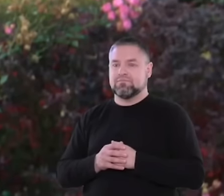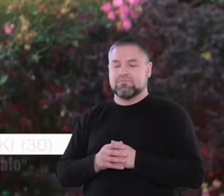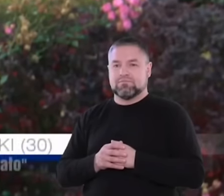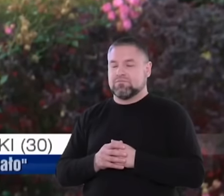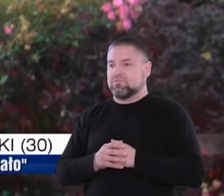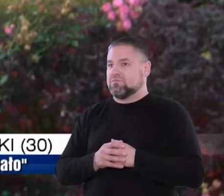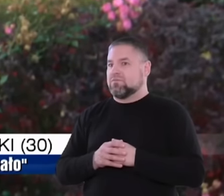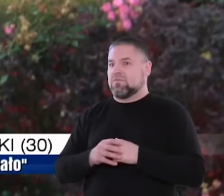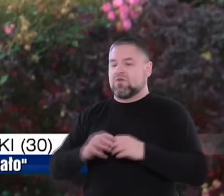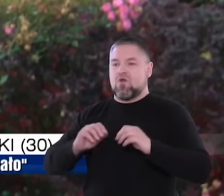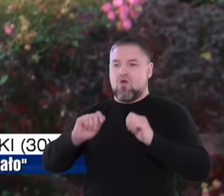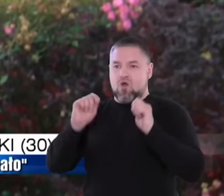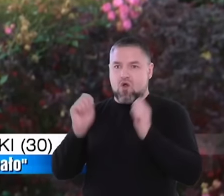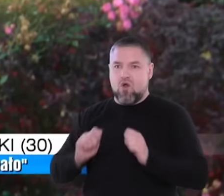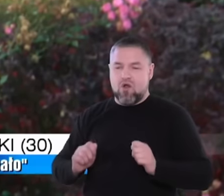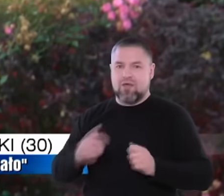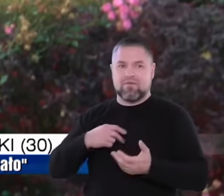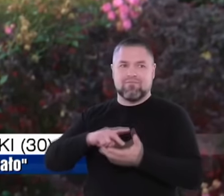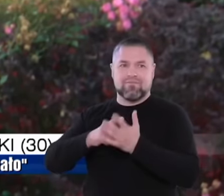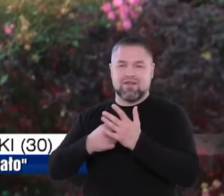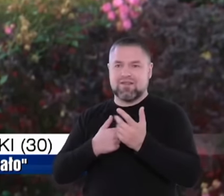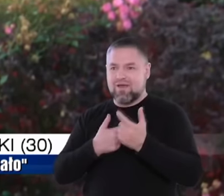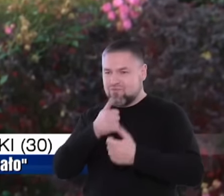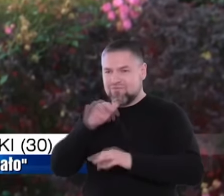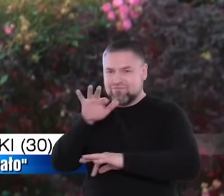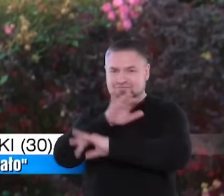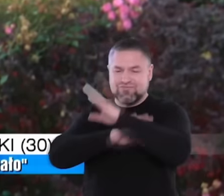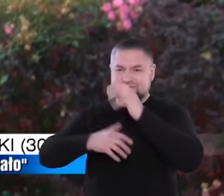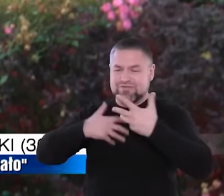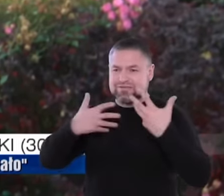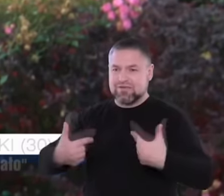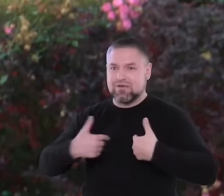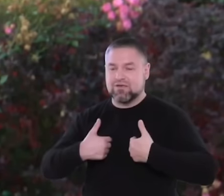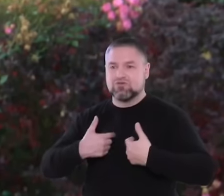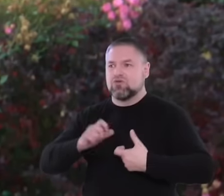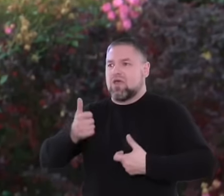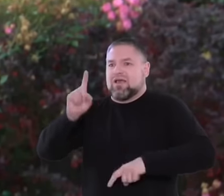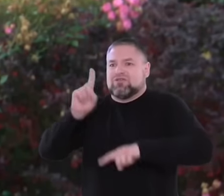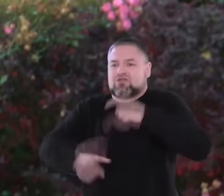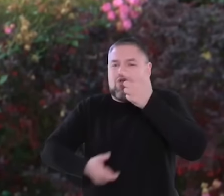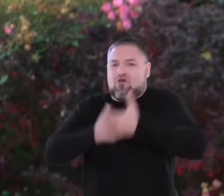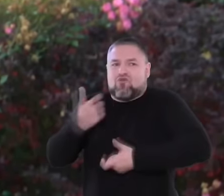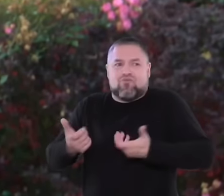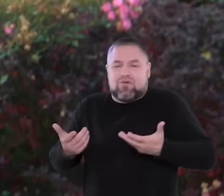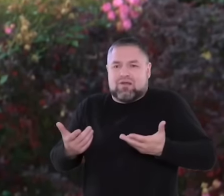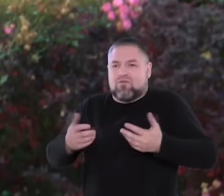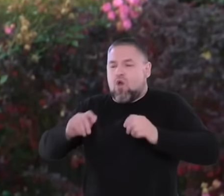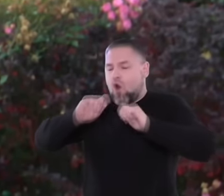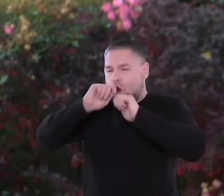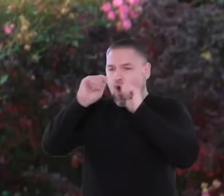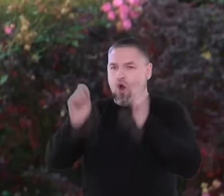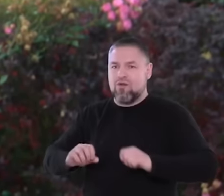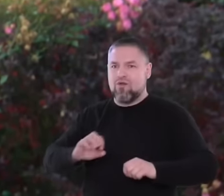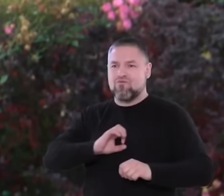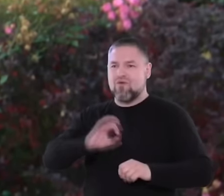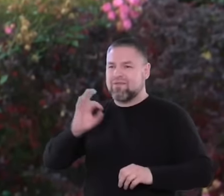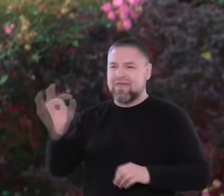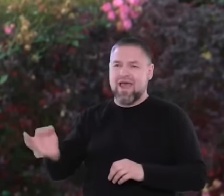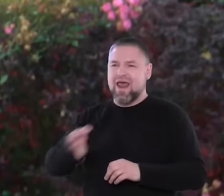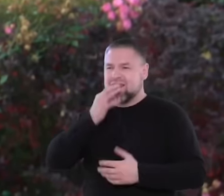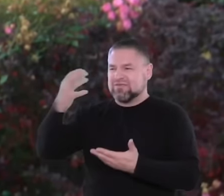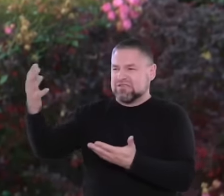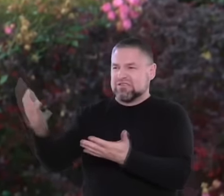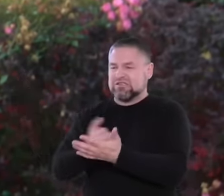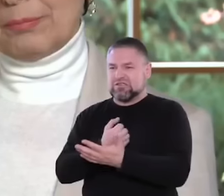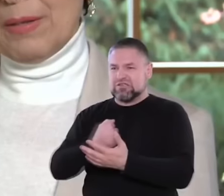Szlak by to trafił. To nie tak miało być. To ja miałem ją przekręcić. Co ja do cholery zrobiłem źle? Niech to diabli, to była moja najlepsza